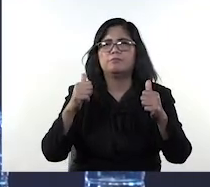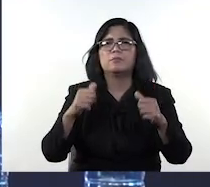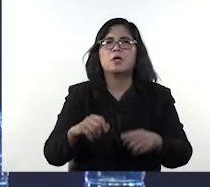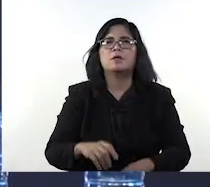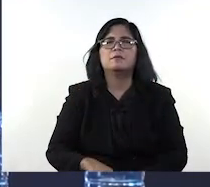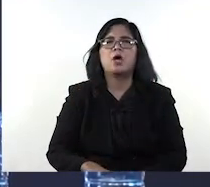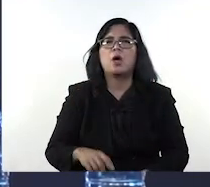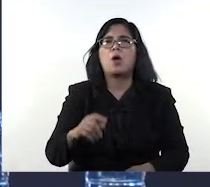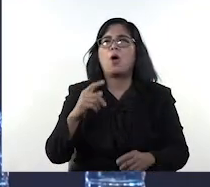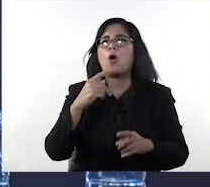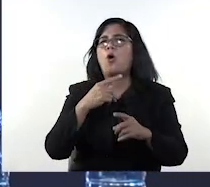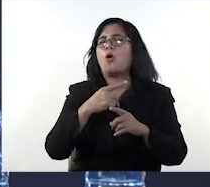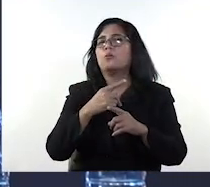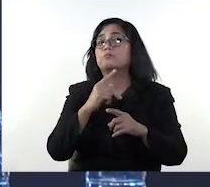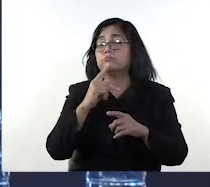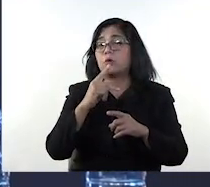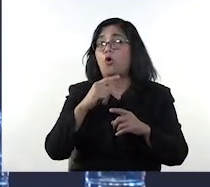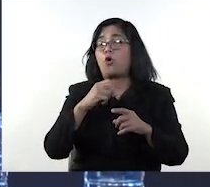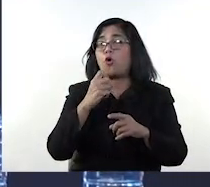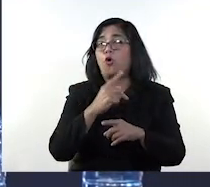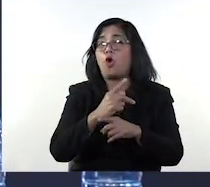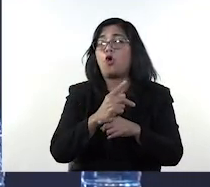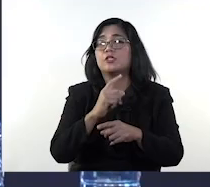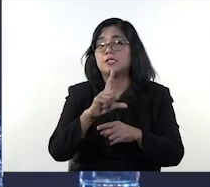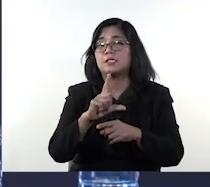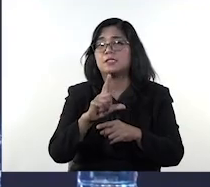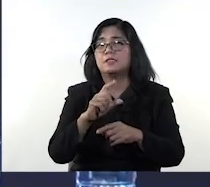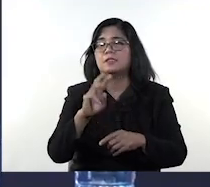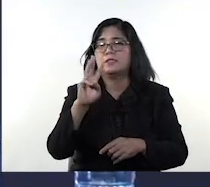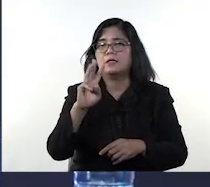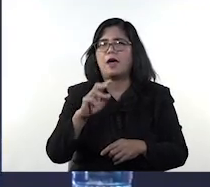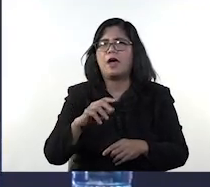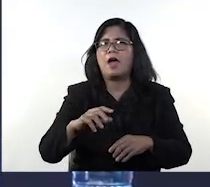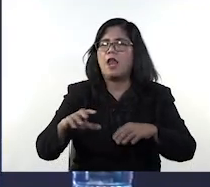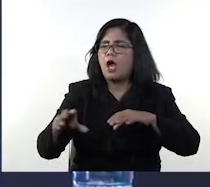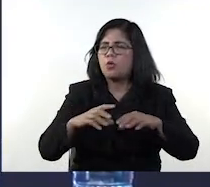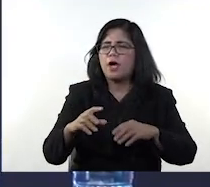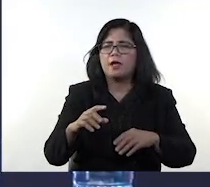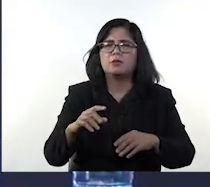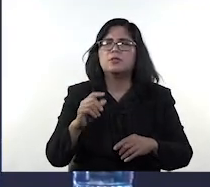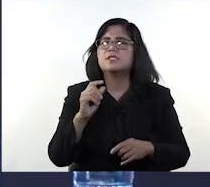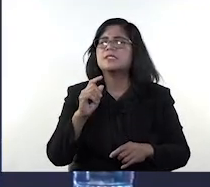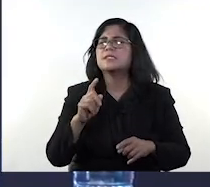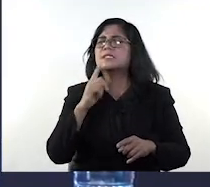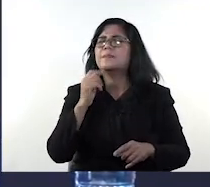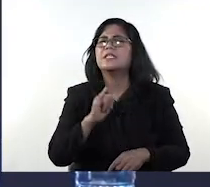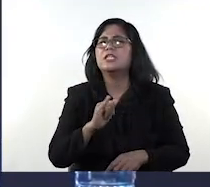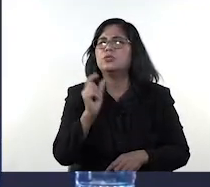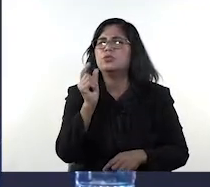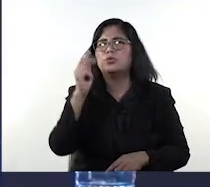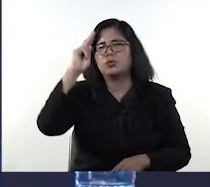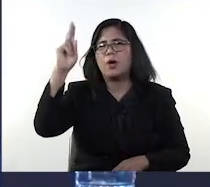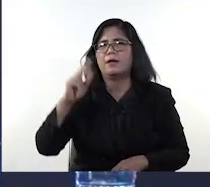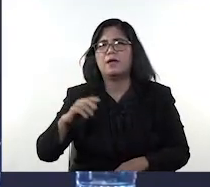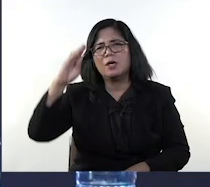Hai tapi Kolose 3 23 bilang Hai lakukan segala sesuatu seperti untuk Tuhan suami Berjuanglah jadi yang